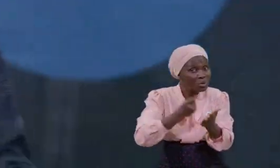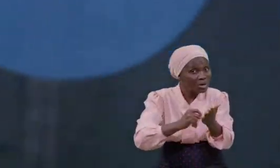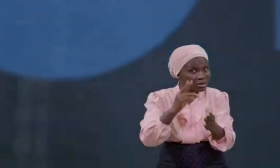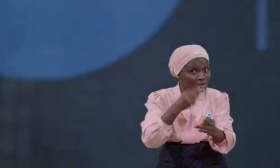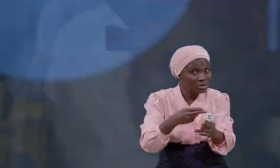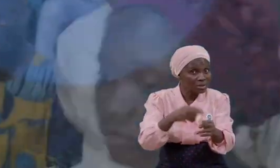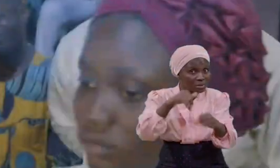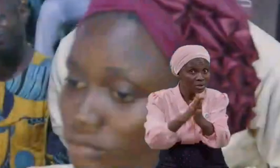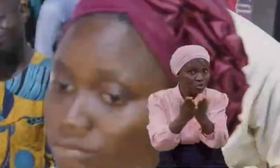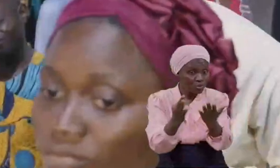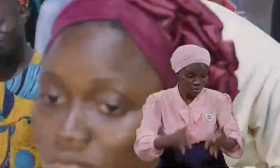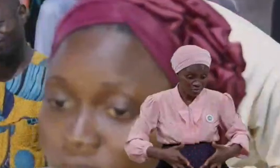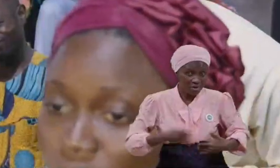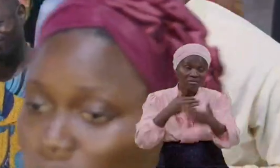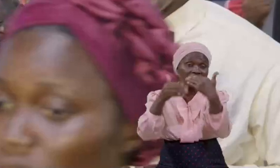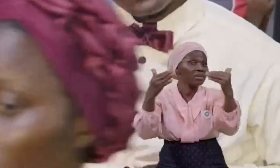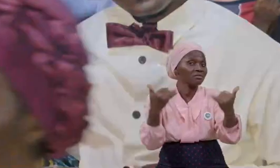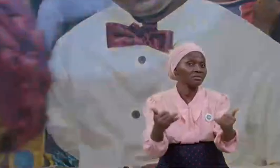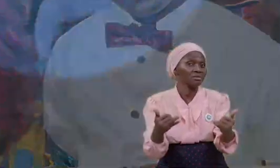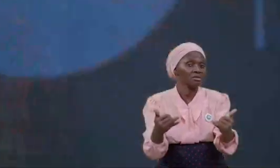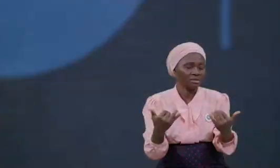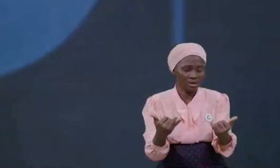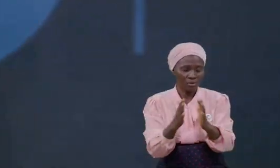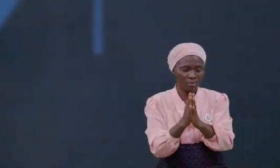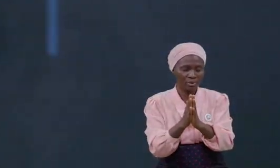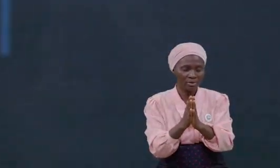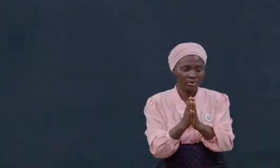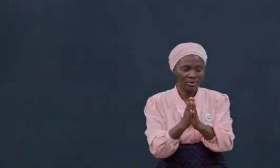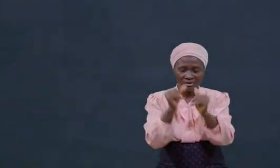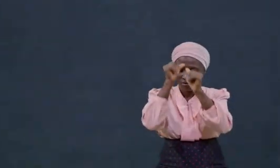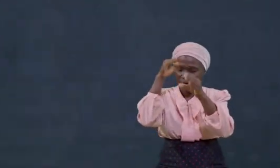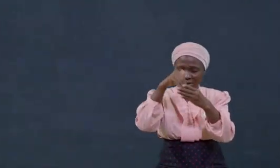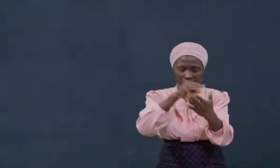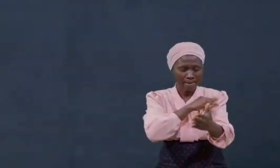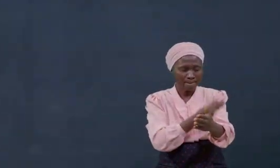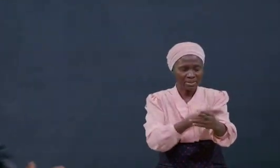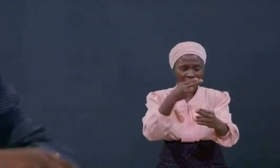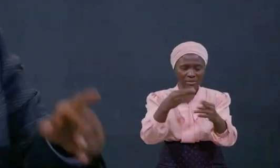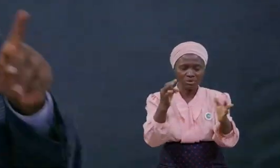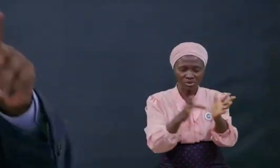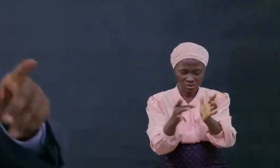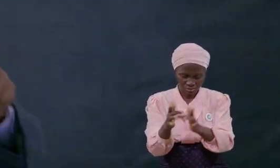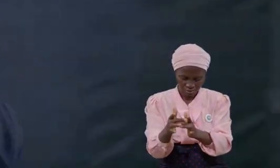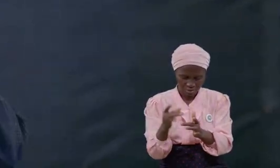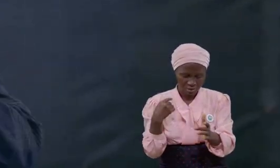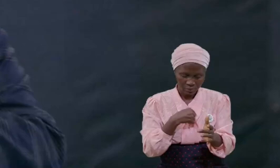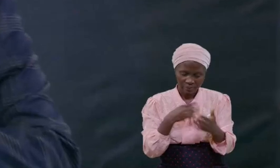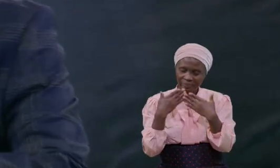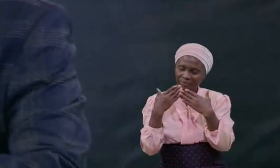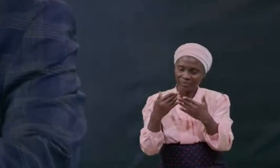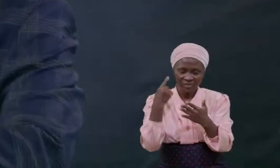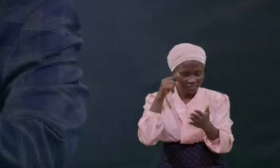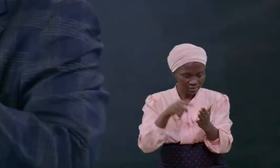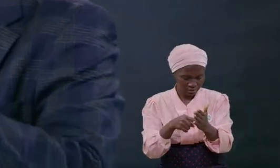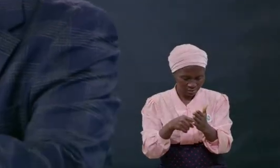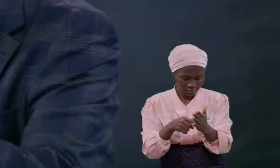complet là-bas. Nous prions ensemble, Père, au nom puissant de Jésus. Nous te remercions pour cette heure que tu